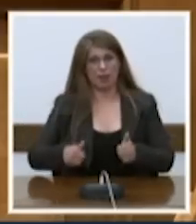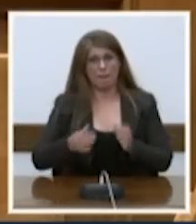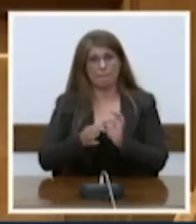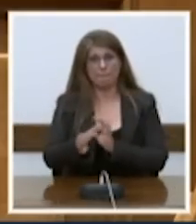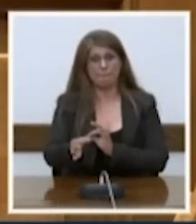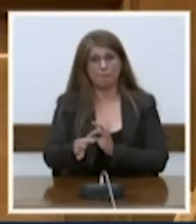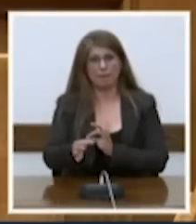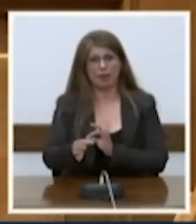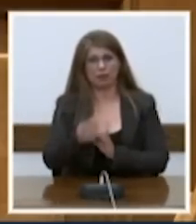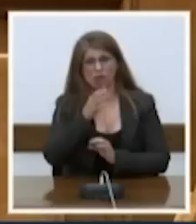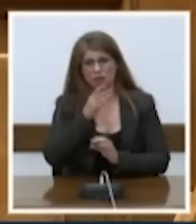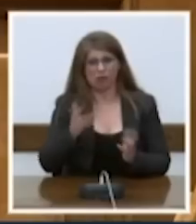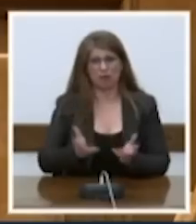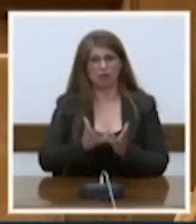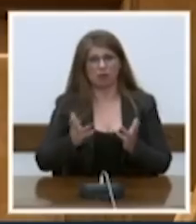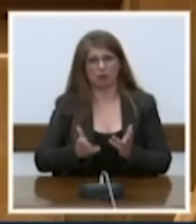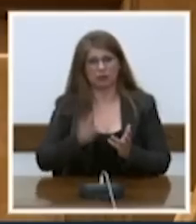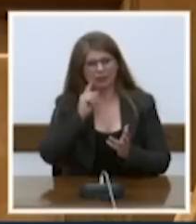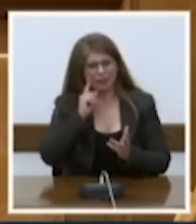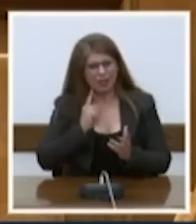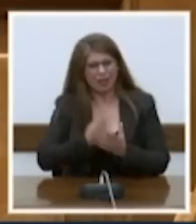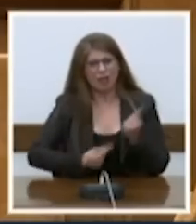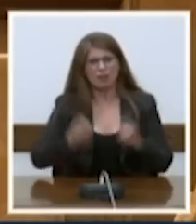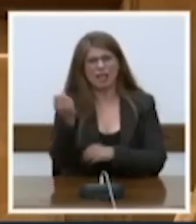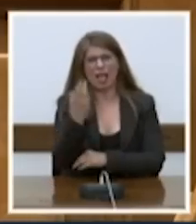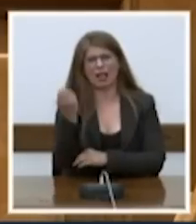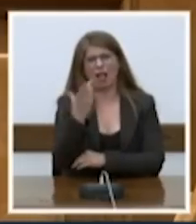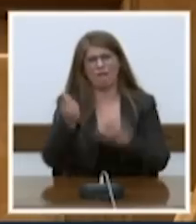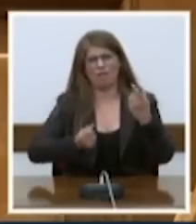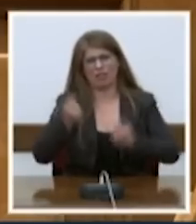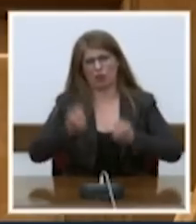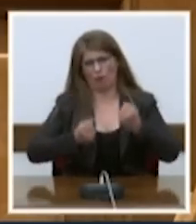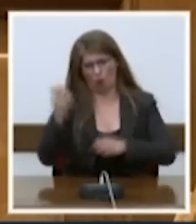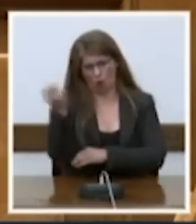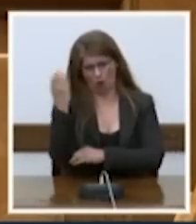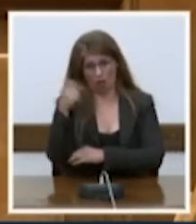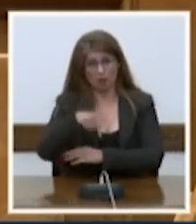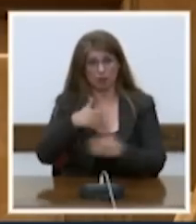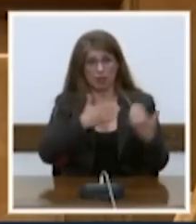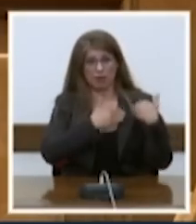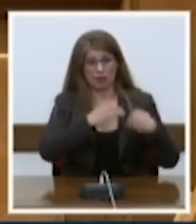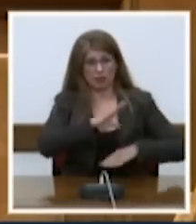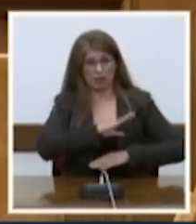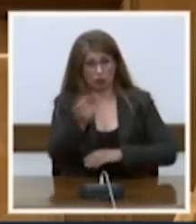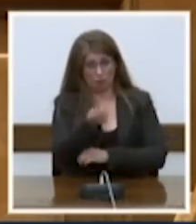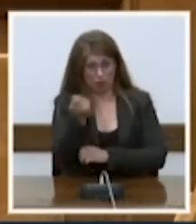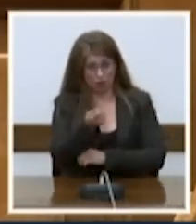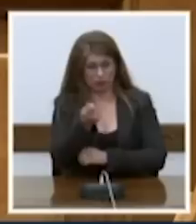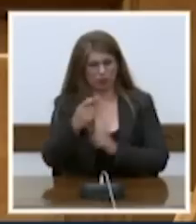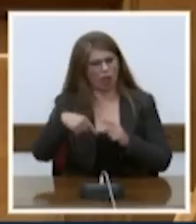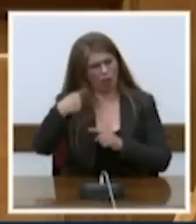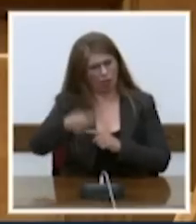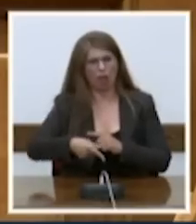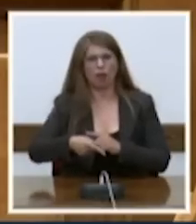μπάλωμα ουσιαστικά των τραγικών ελλείψεων στο ΕΚΑΒ. Σήμερα αναλαμβάνει ο στρατός και η πυροσβεστική, αύριο